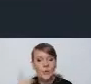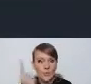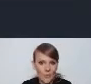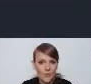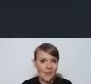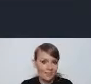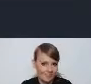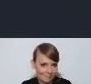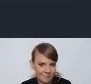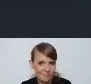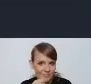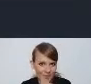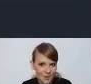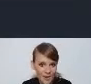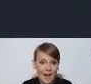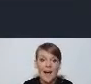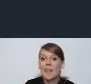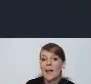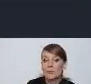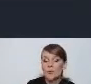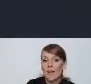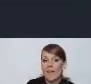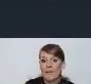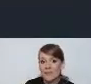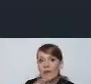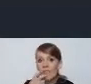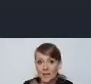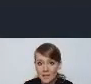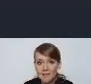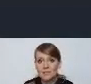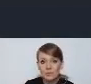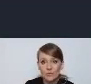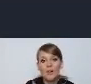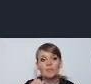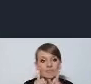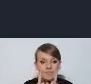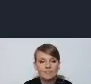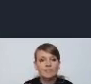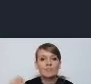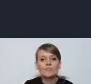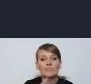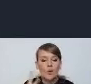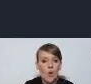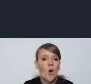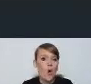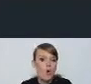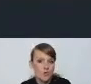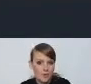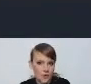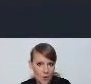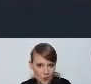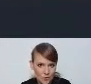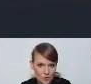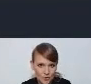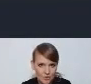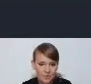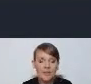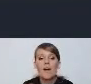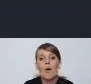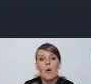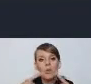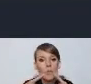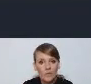W przypadku efektywności energetycznej jest ono tak naprawdę finansowane z oszczędności, za które